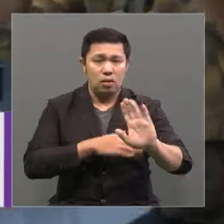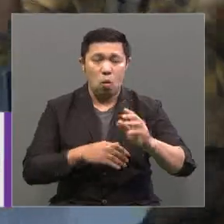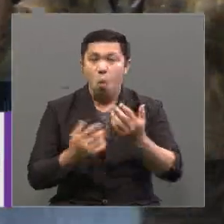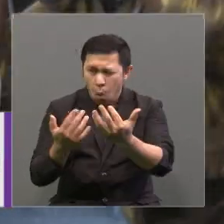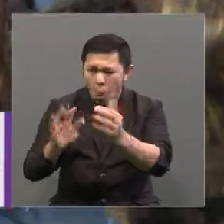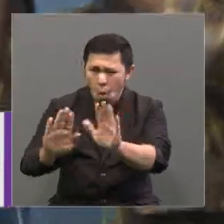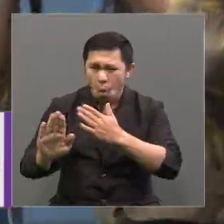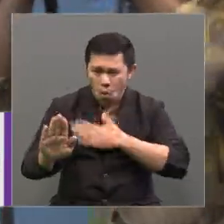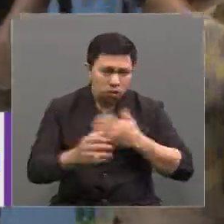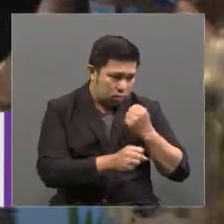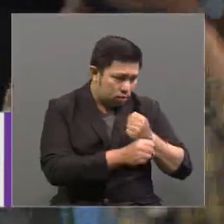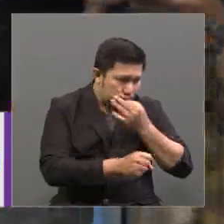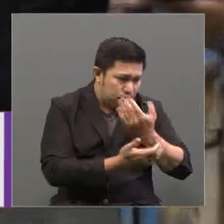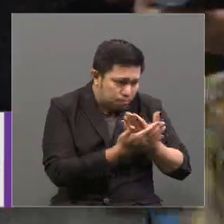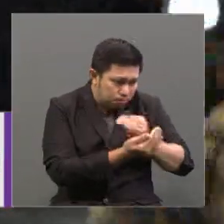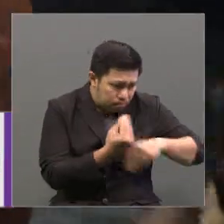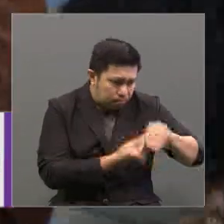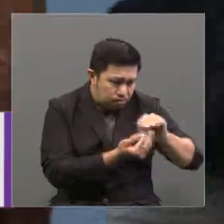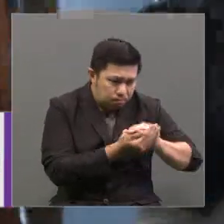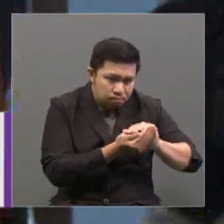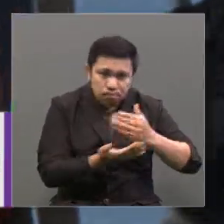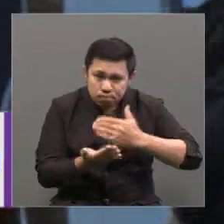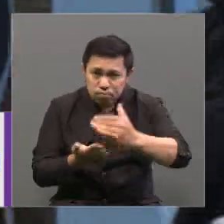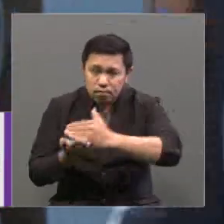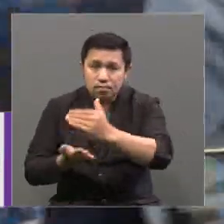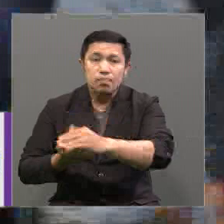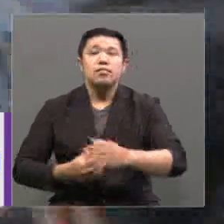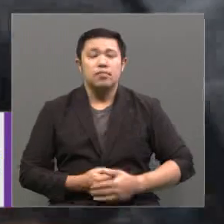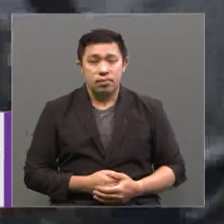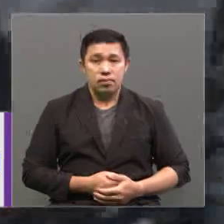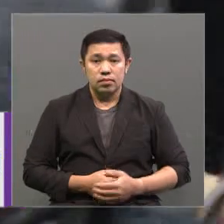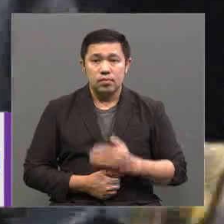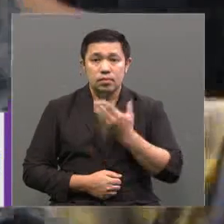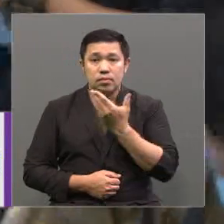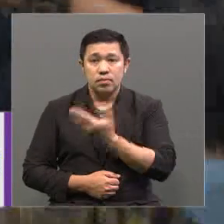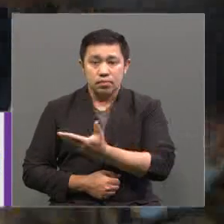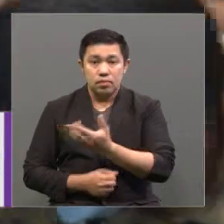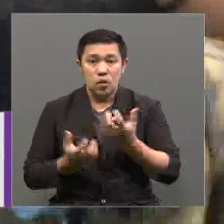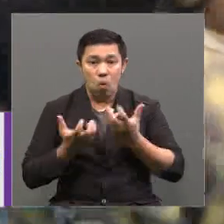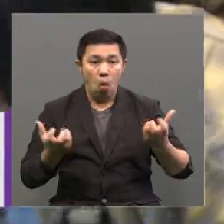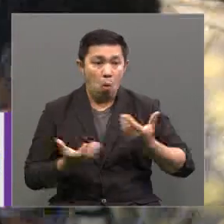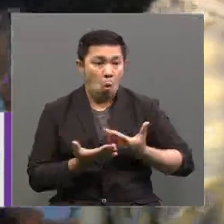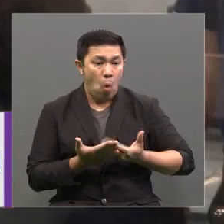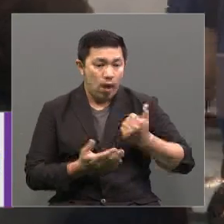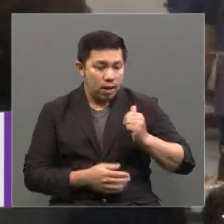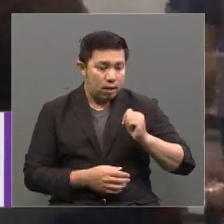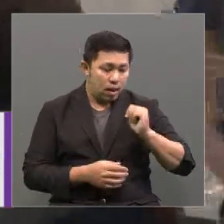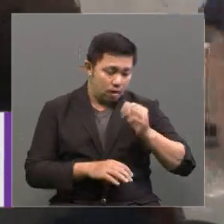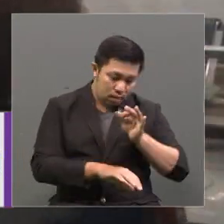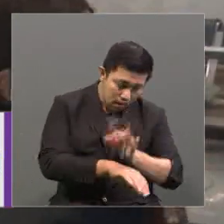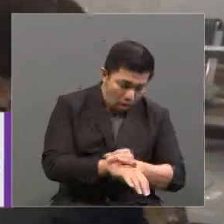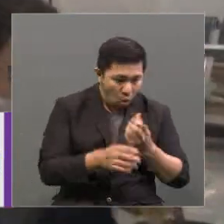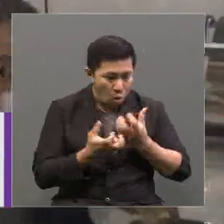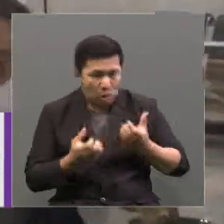ทำมาหากินจะได้เอาเงินเนี่ยมาคืนให้กับทุกคนนะคะยืนยันว่าตอนนี้ได้นำของแบรนด์เนมที่ตัวเองมีอยู่เอาทรั